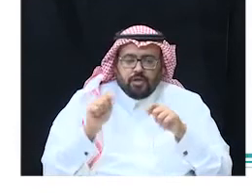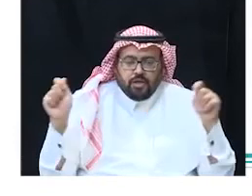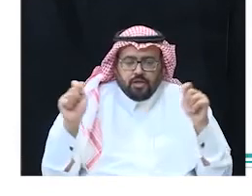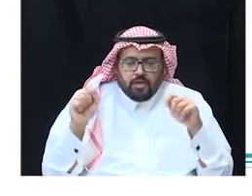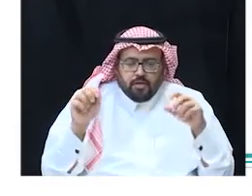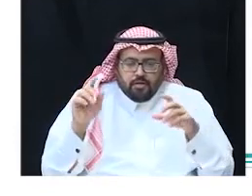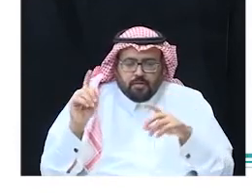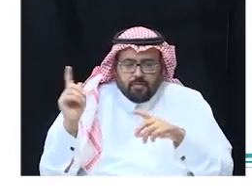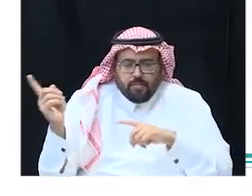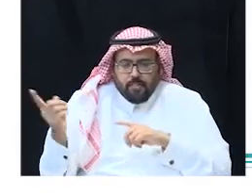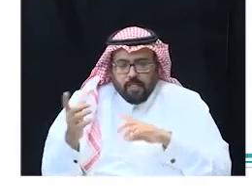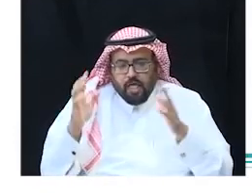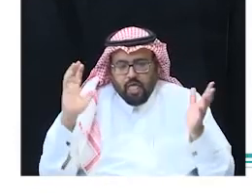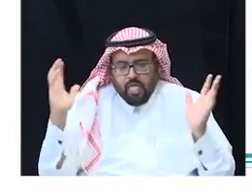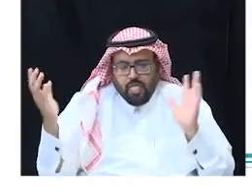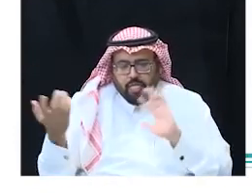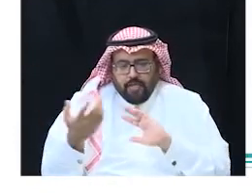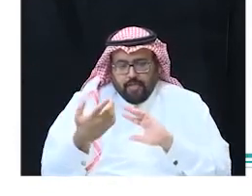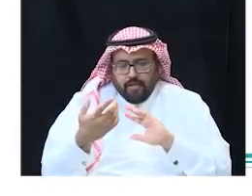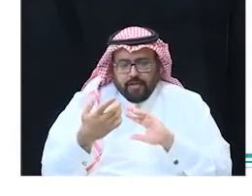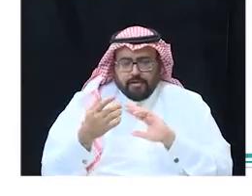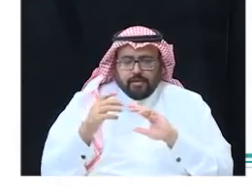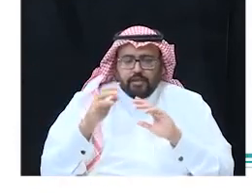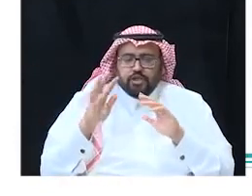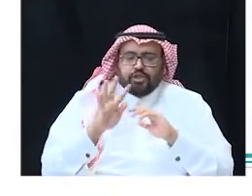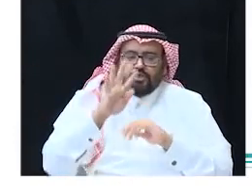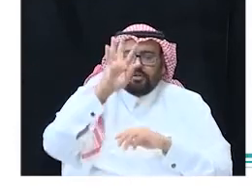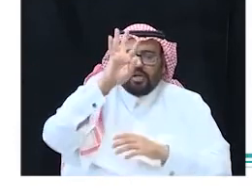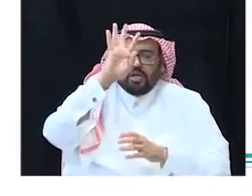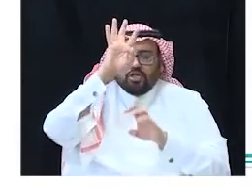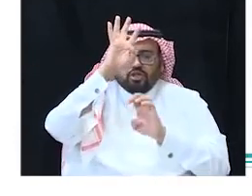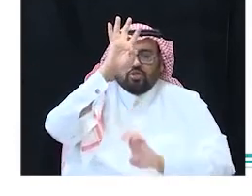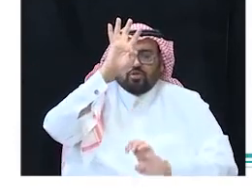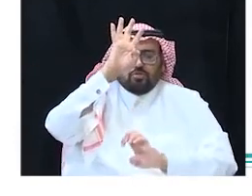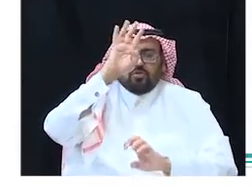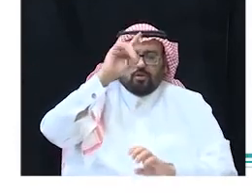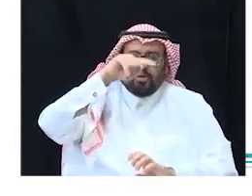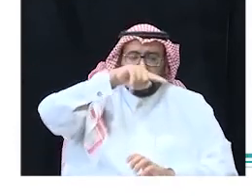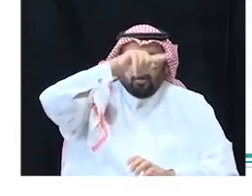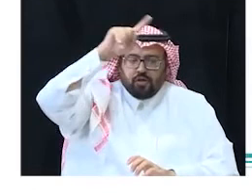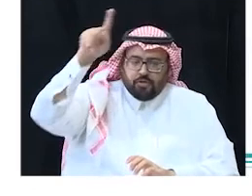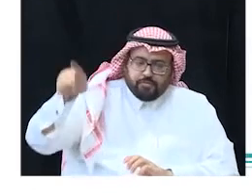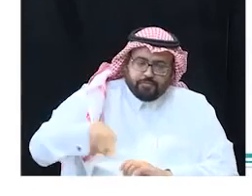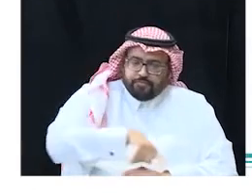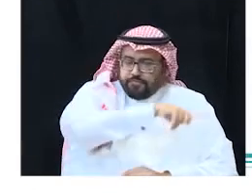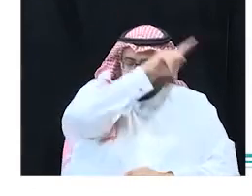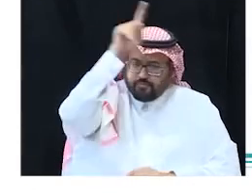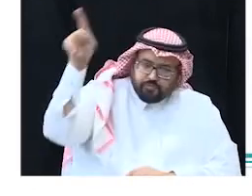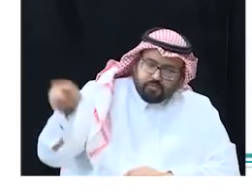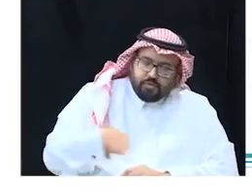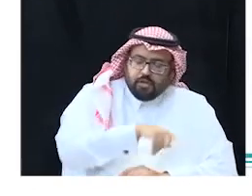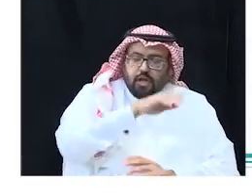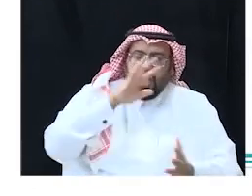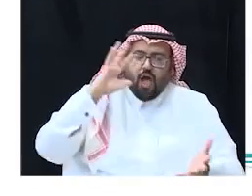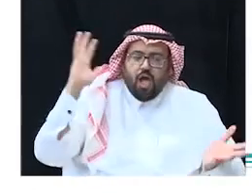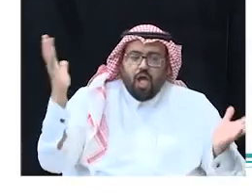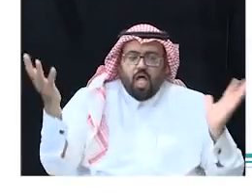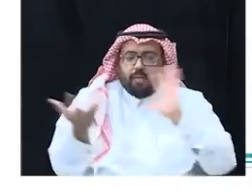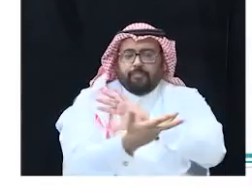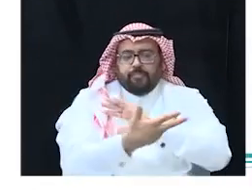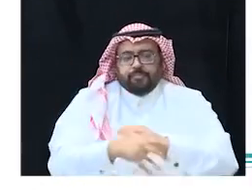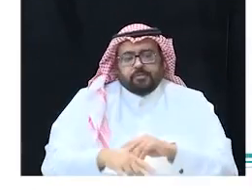يوجد مجال مغناطيسي يحيط بالأرض من القطب الشمالي إلى القطب الجنوبي، هذا هو المجال